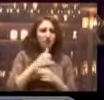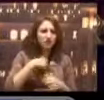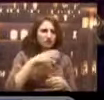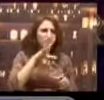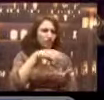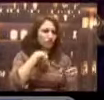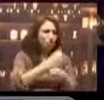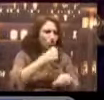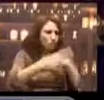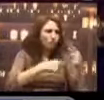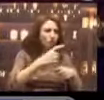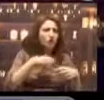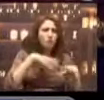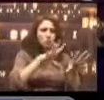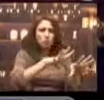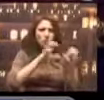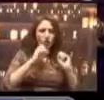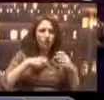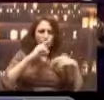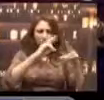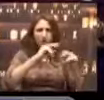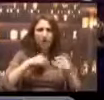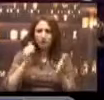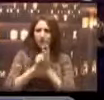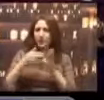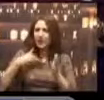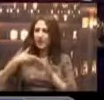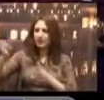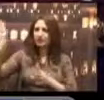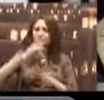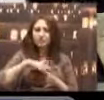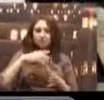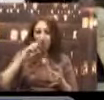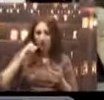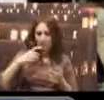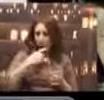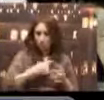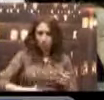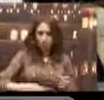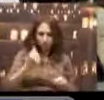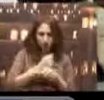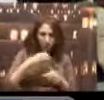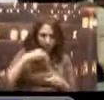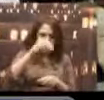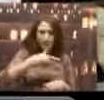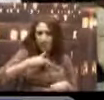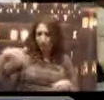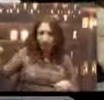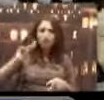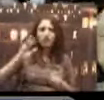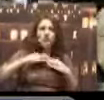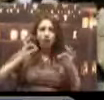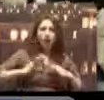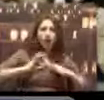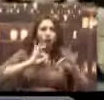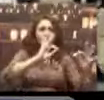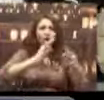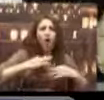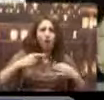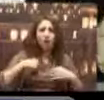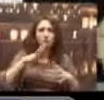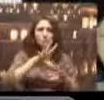يعني في ايام كنت برجع ساعات مش قادر، الشخصيه ما بتخرجش. دخلت تدور على الكاميرات اللي بيراقبوك بيها. بالظبط بالظبط. لا لا يعني